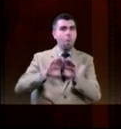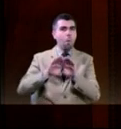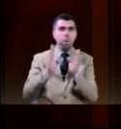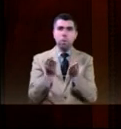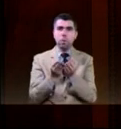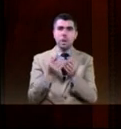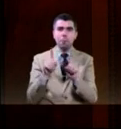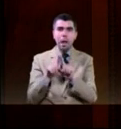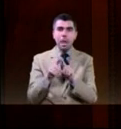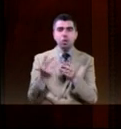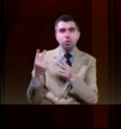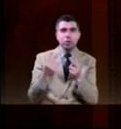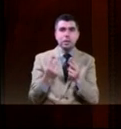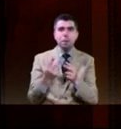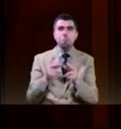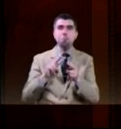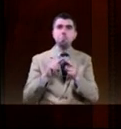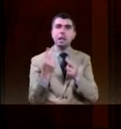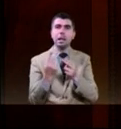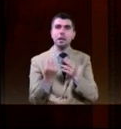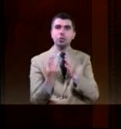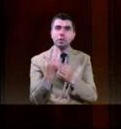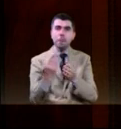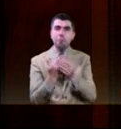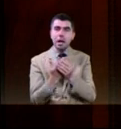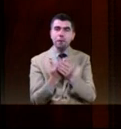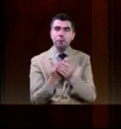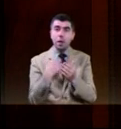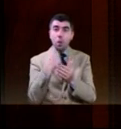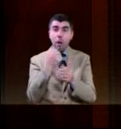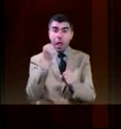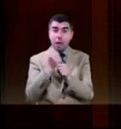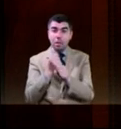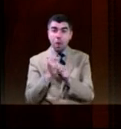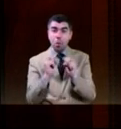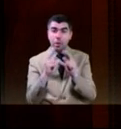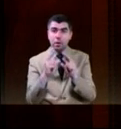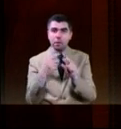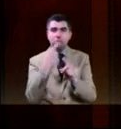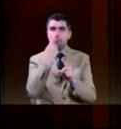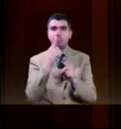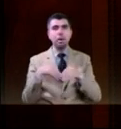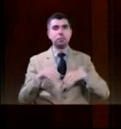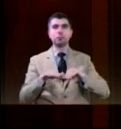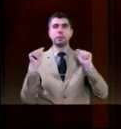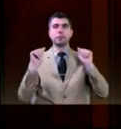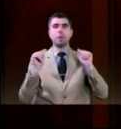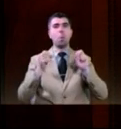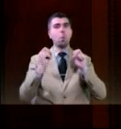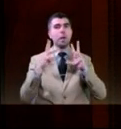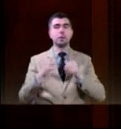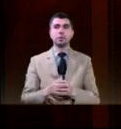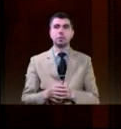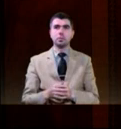لي شي بديل. إلا جاب لي شي واحد شي بديل وما طبقتوش نقدر استقالتي. بديل حقيقي اللي يعطي